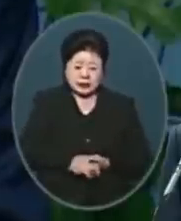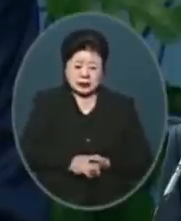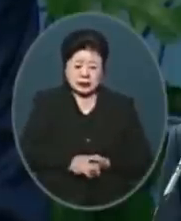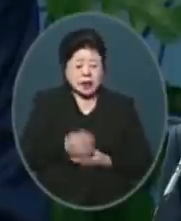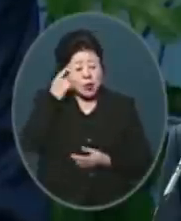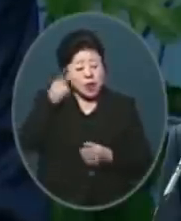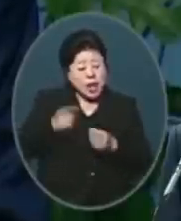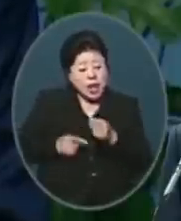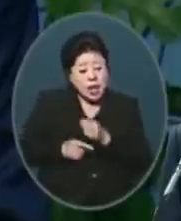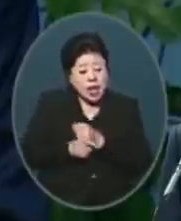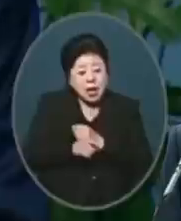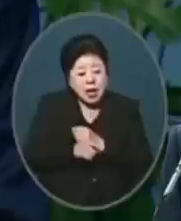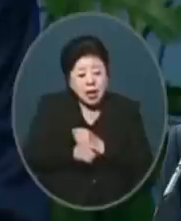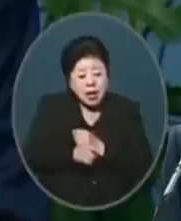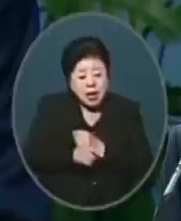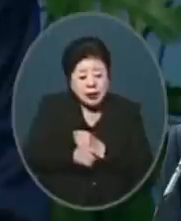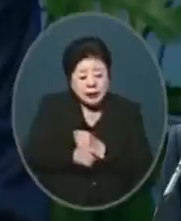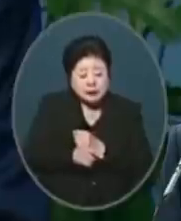왜